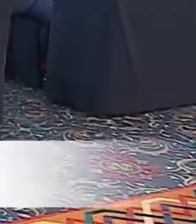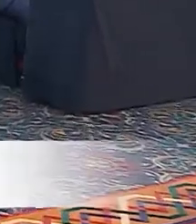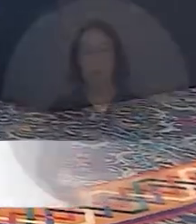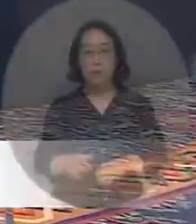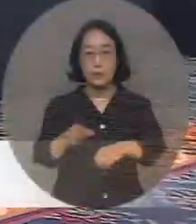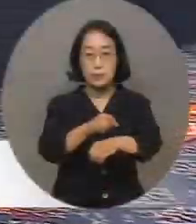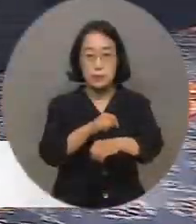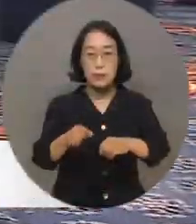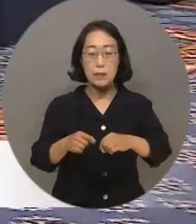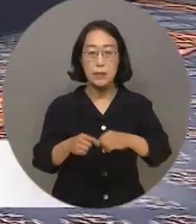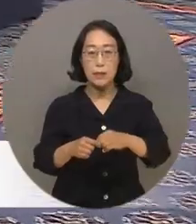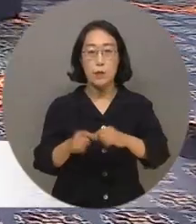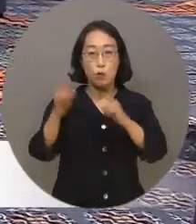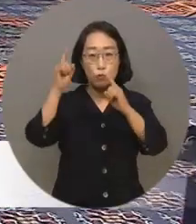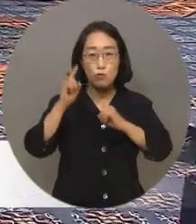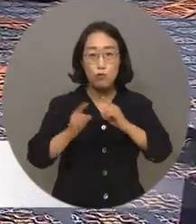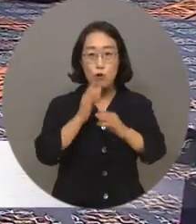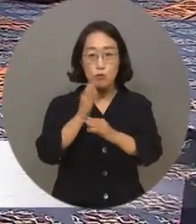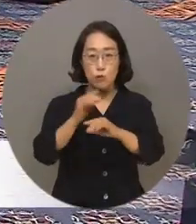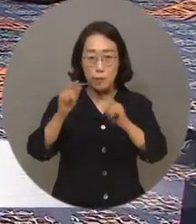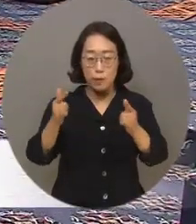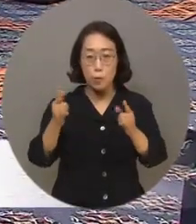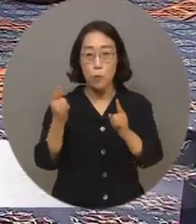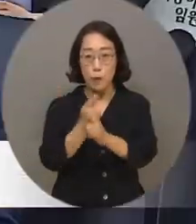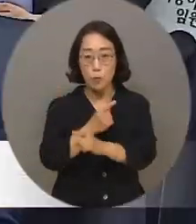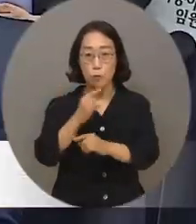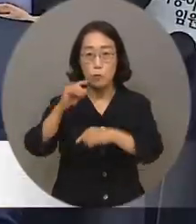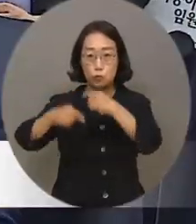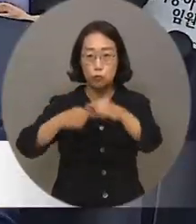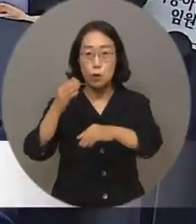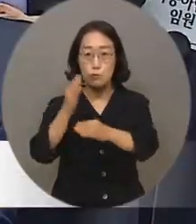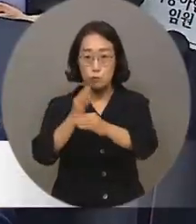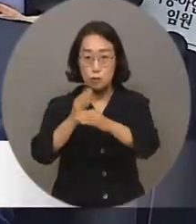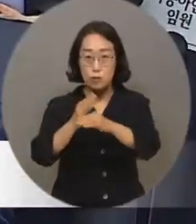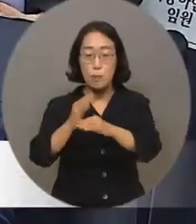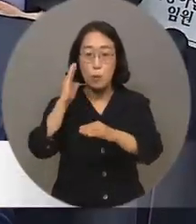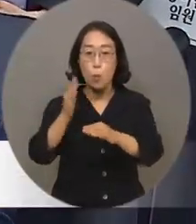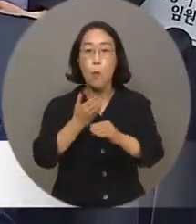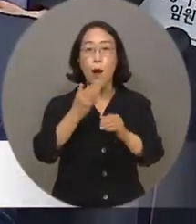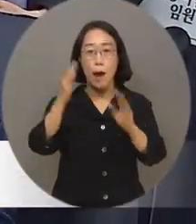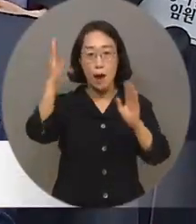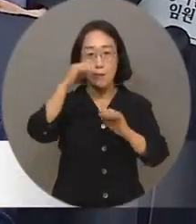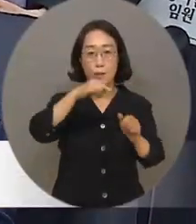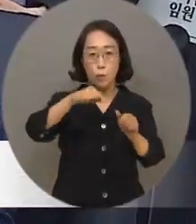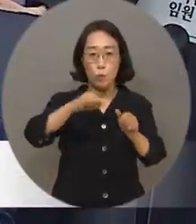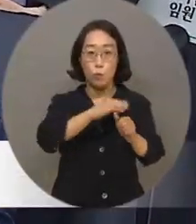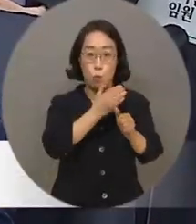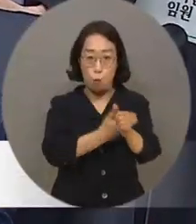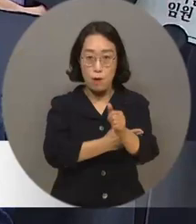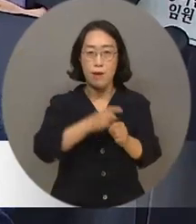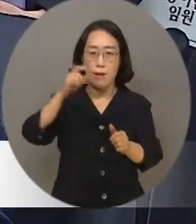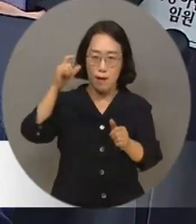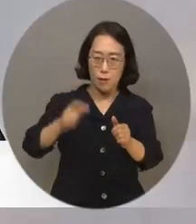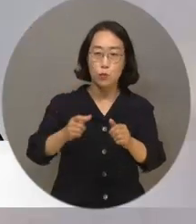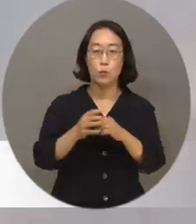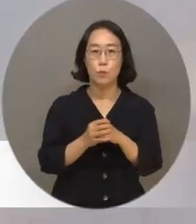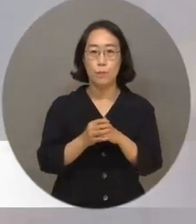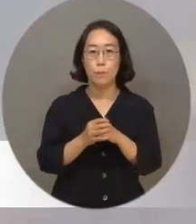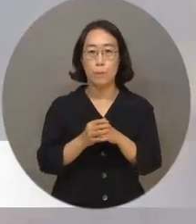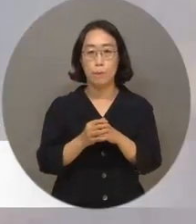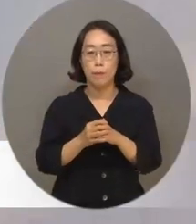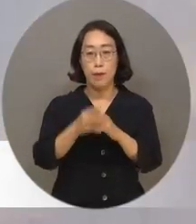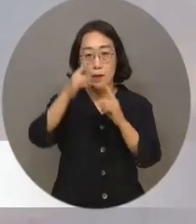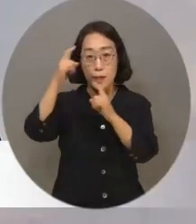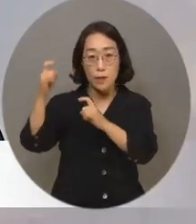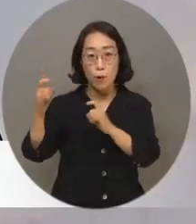특히 구화 중심이 아닌 수어 중심의 농교육 환경을 통한 청각장애 학생의 교육권 보장을 강조했습니다.